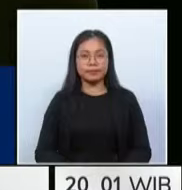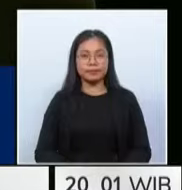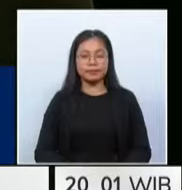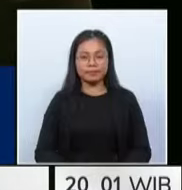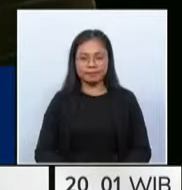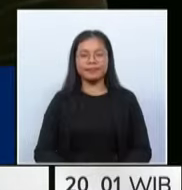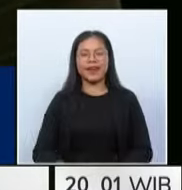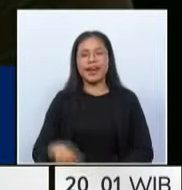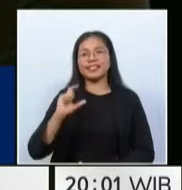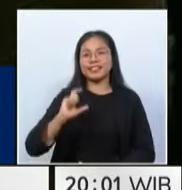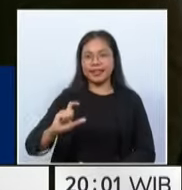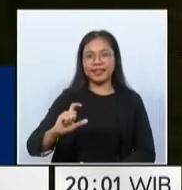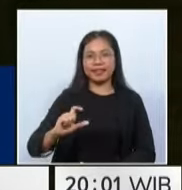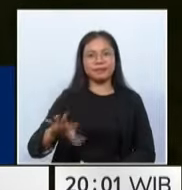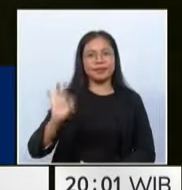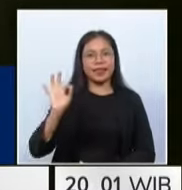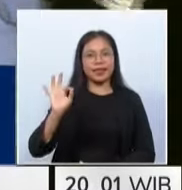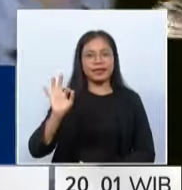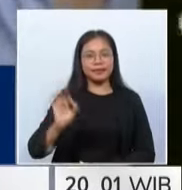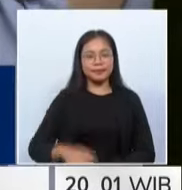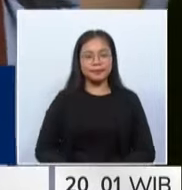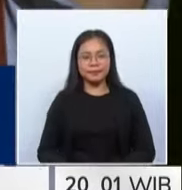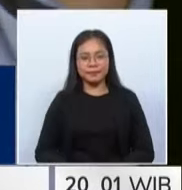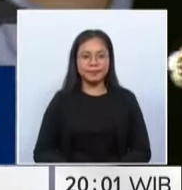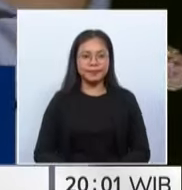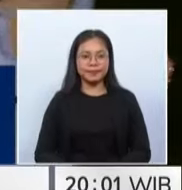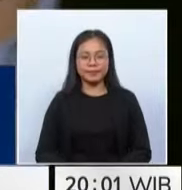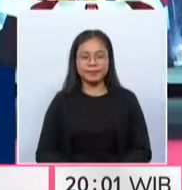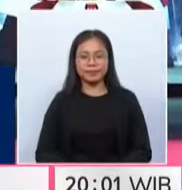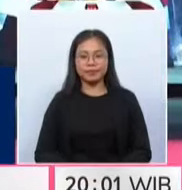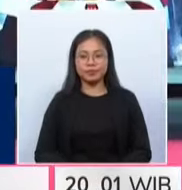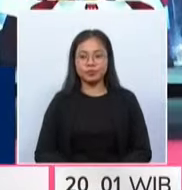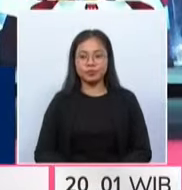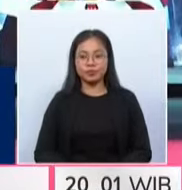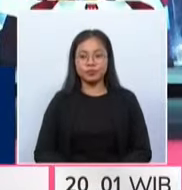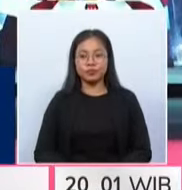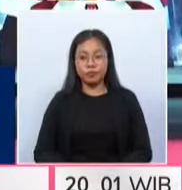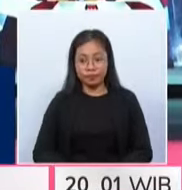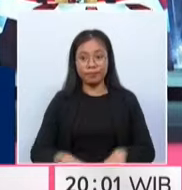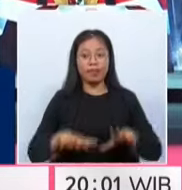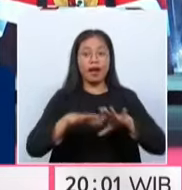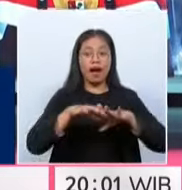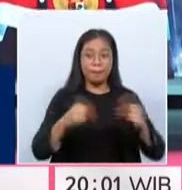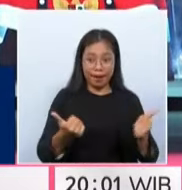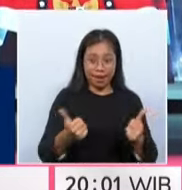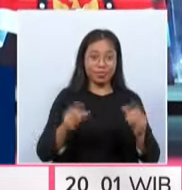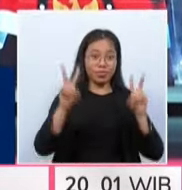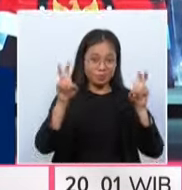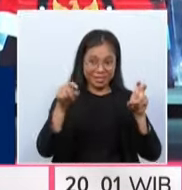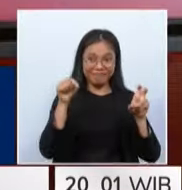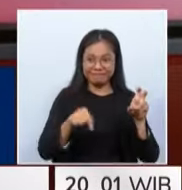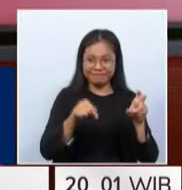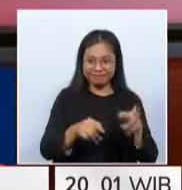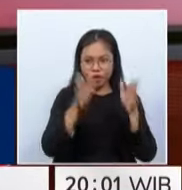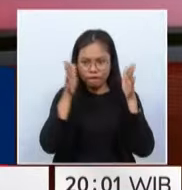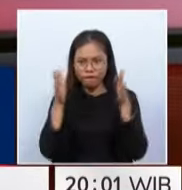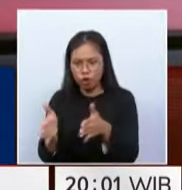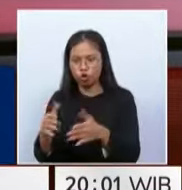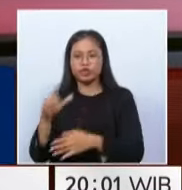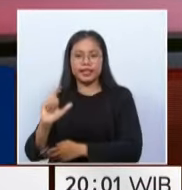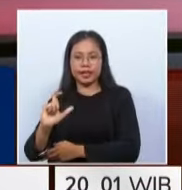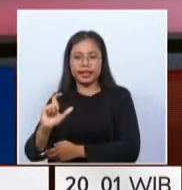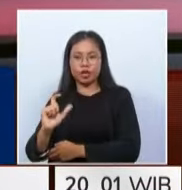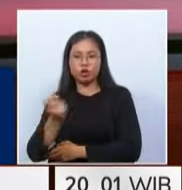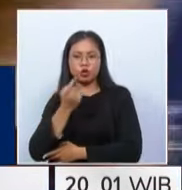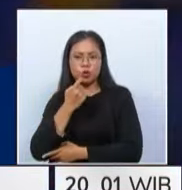huruf C Oke keamanan huruf C Anisa keamanan huruf C oke i c